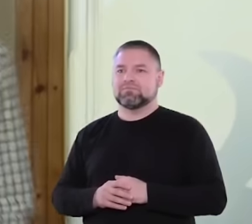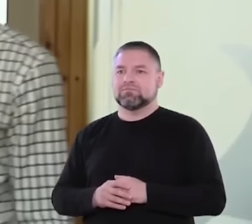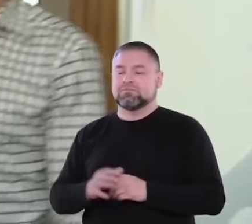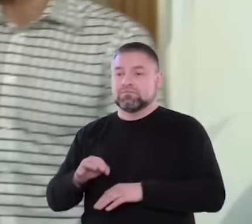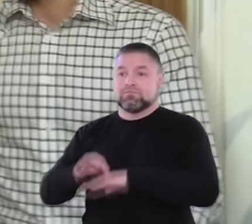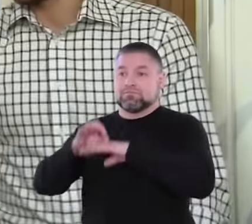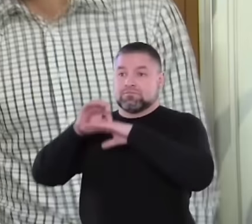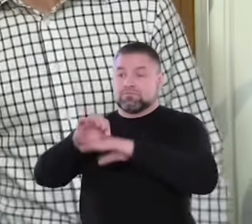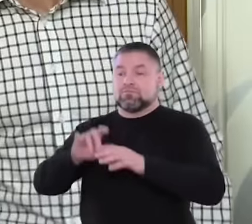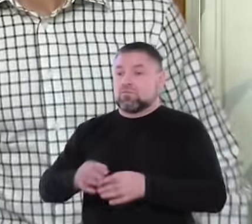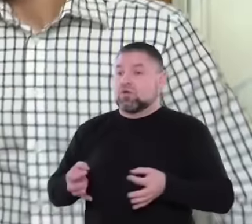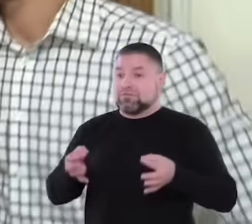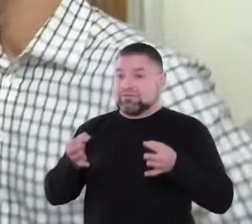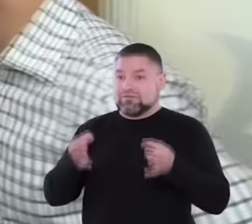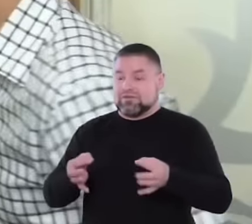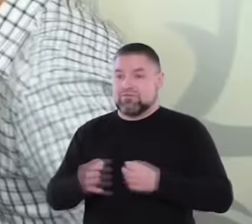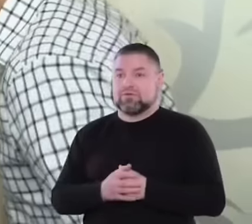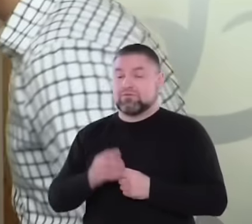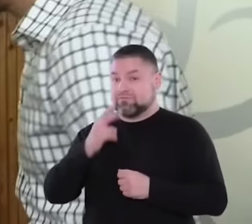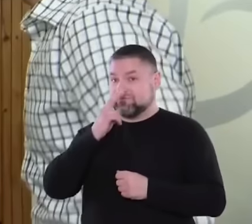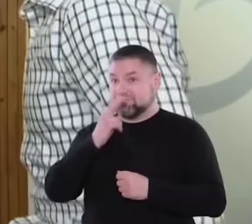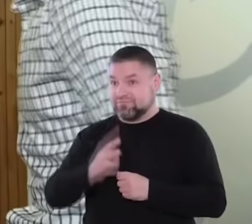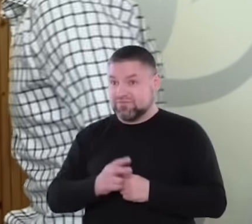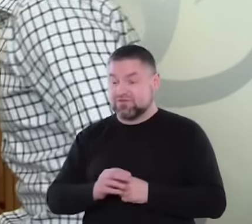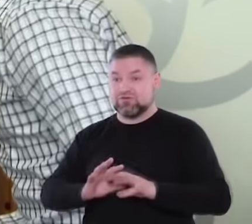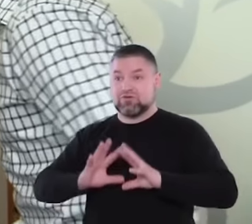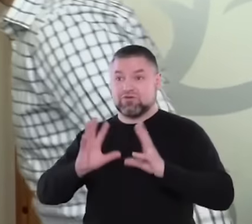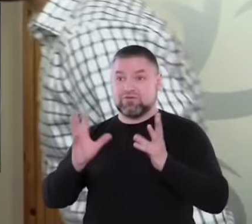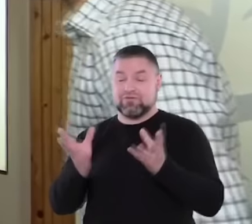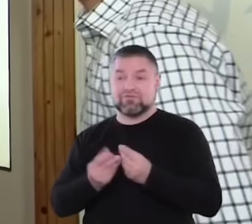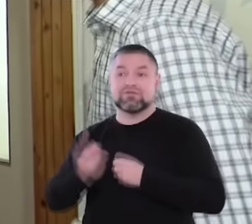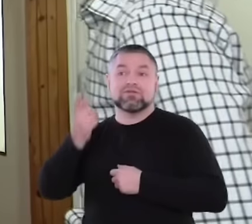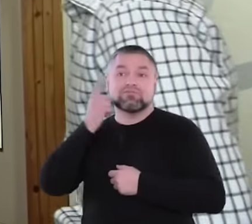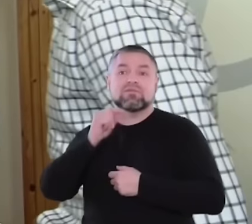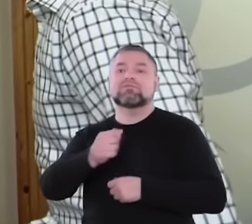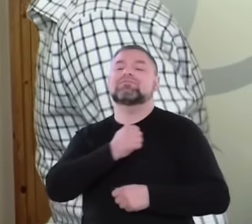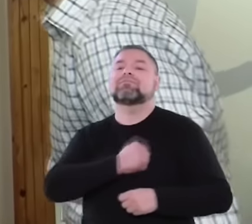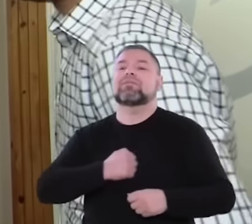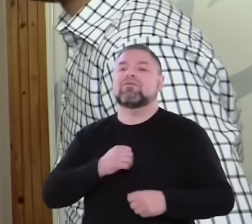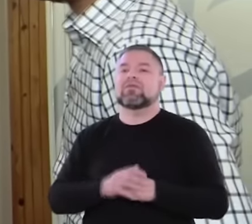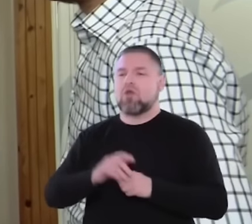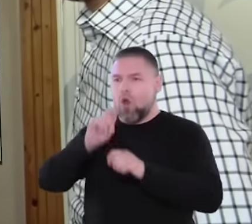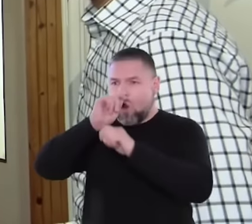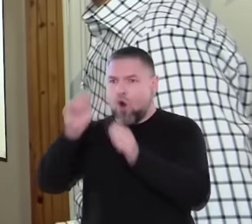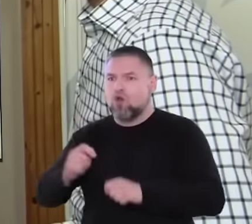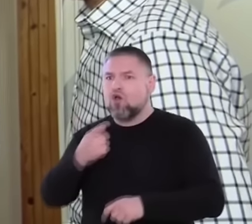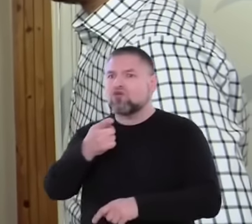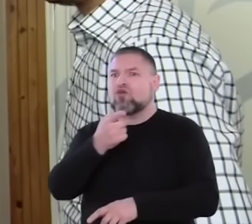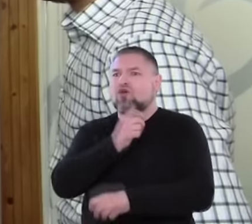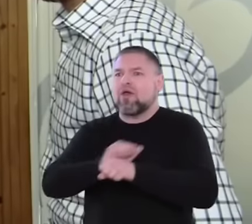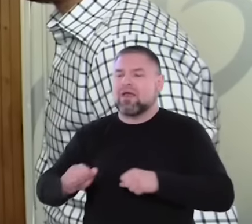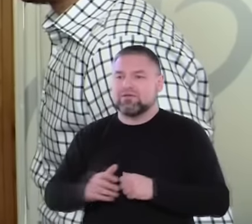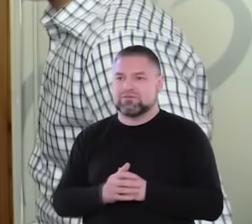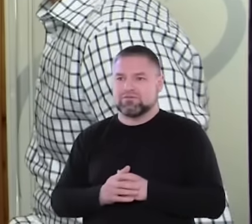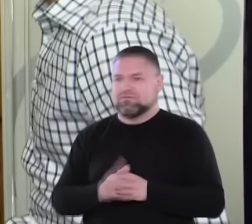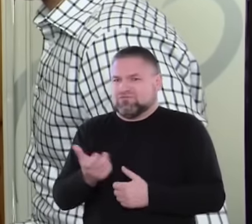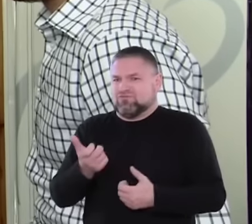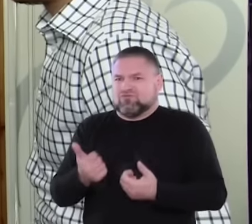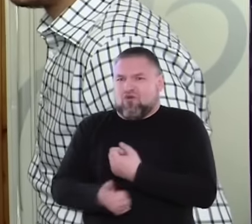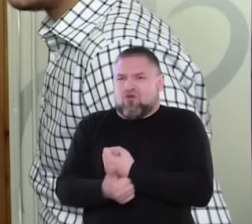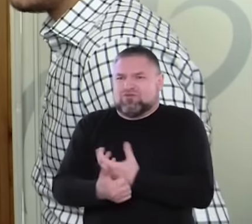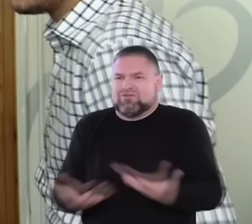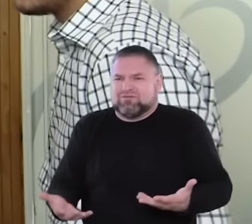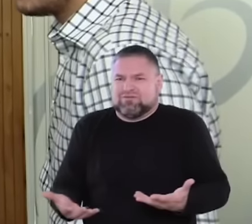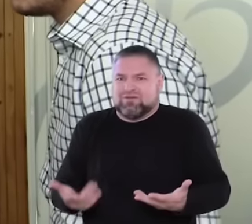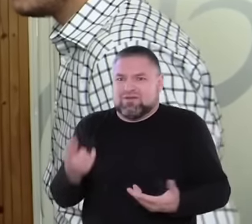On sprowadził Anitę do samochodu. No i widzisz, mamo, wszystko jej smakowało, a tak się martwiłaś. Do jasnej cholery, co to ma być? Ale o co ci